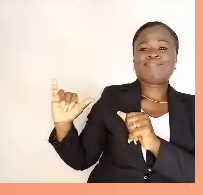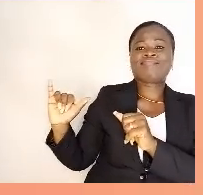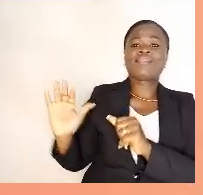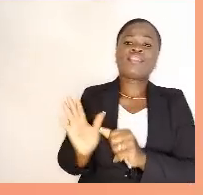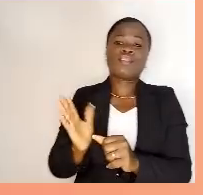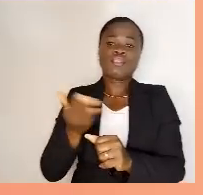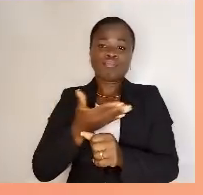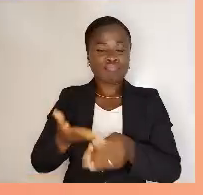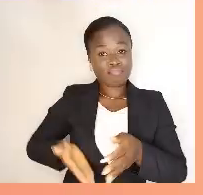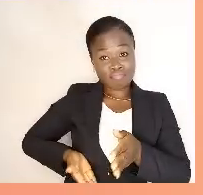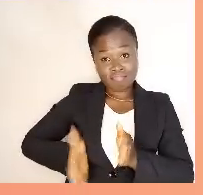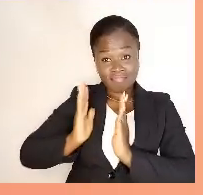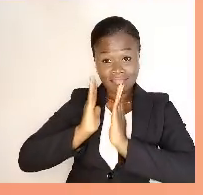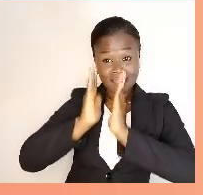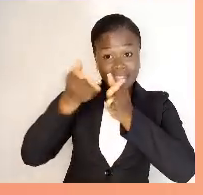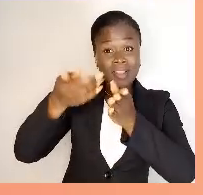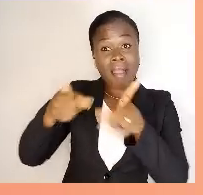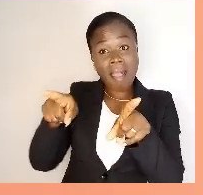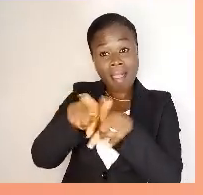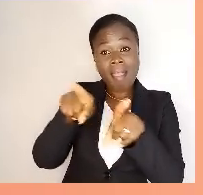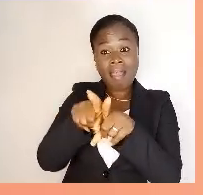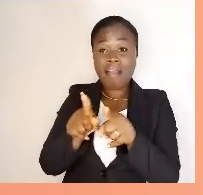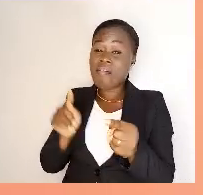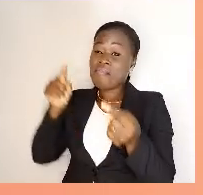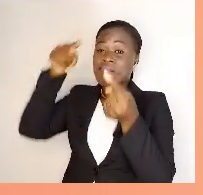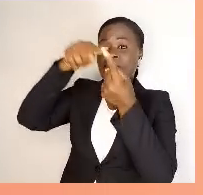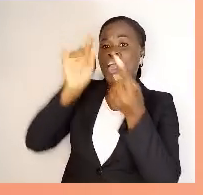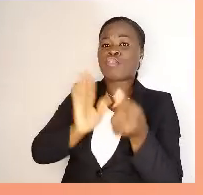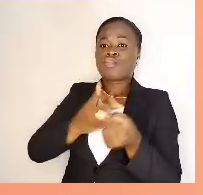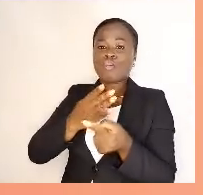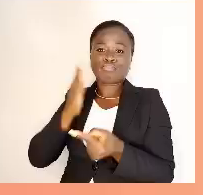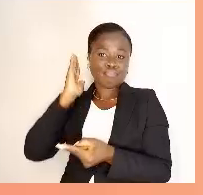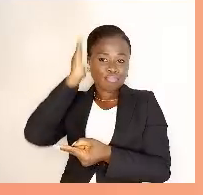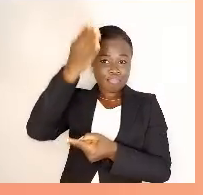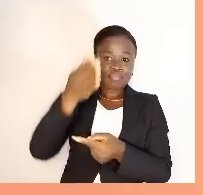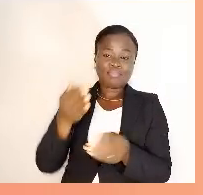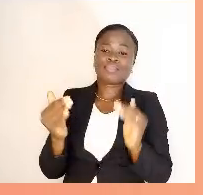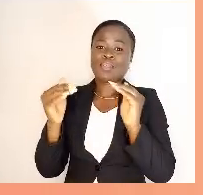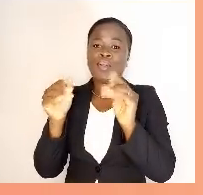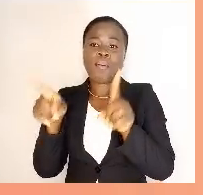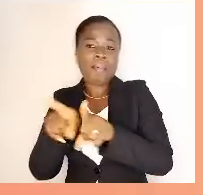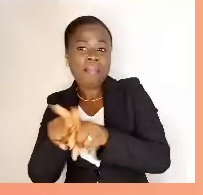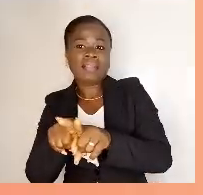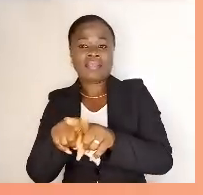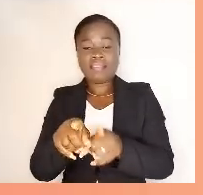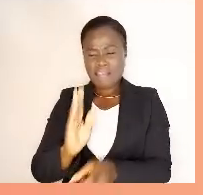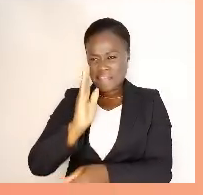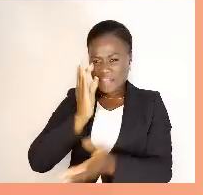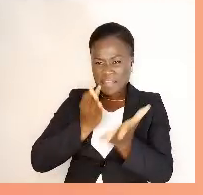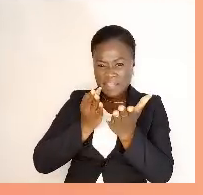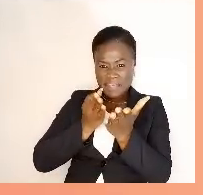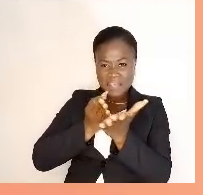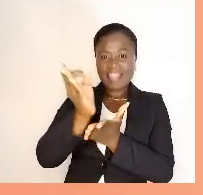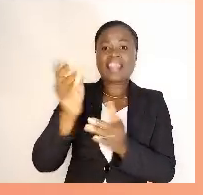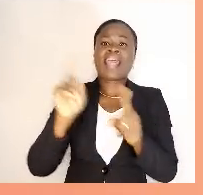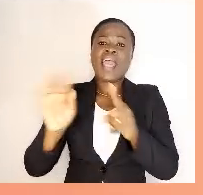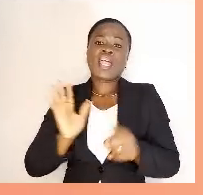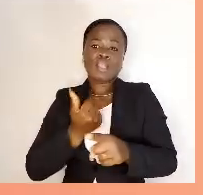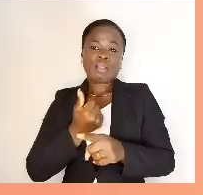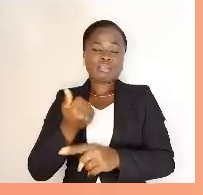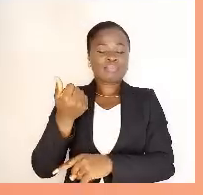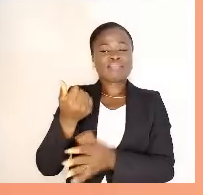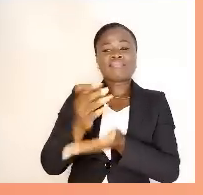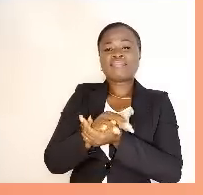contre épaule, notre élan commun vers notre destin commun, fidèle à notre